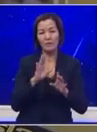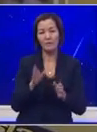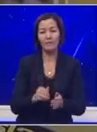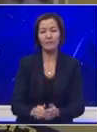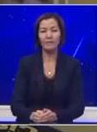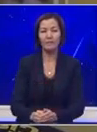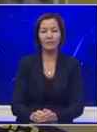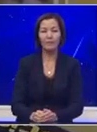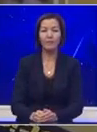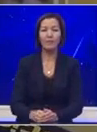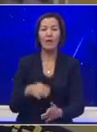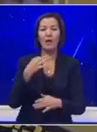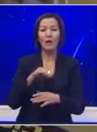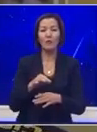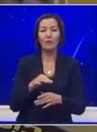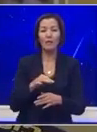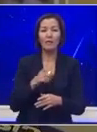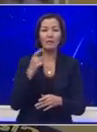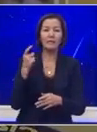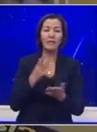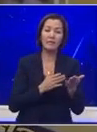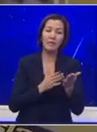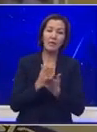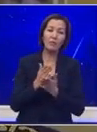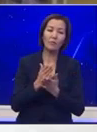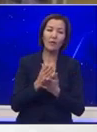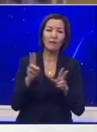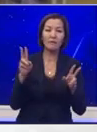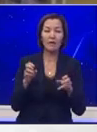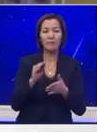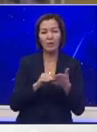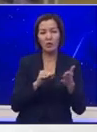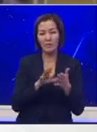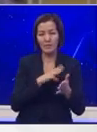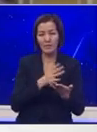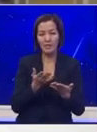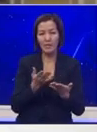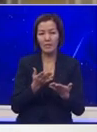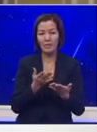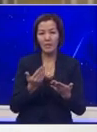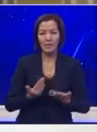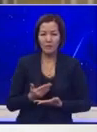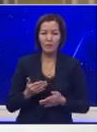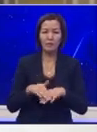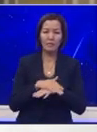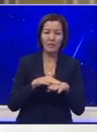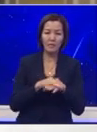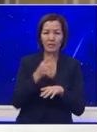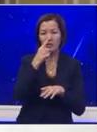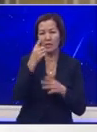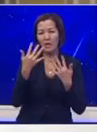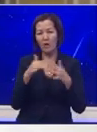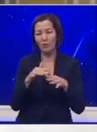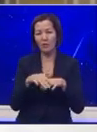Аудандағы қоғамдық саяси экономикалық жағдайлардың барлығын да қозғаймыз газетте. Және де ауданның тыныс тіршілігін шалғай жатқан